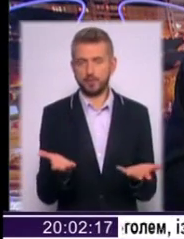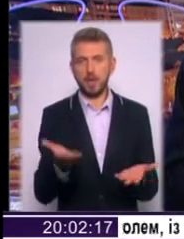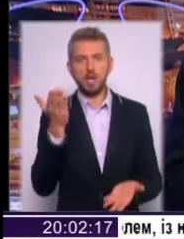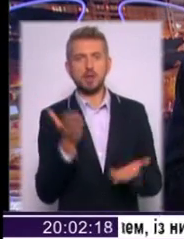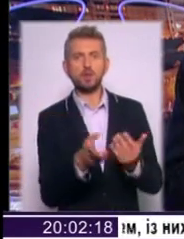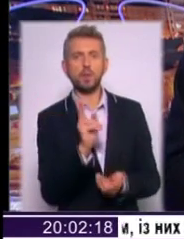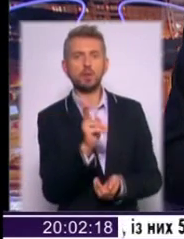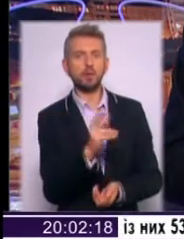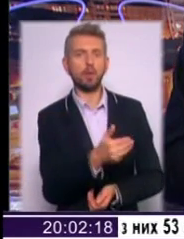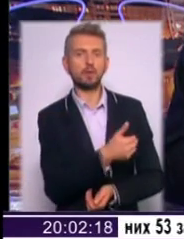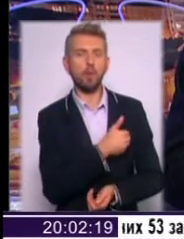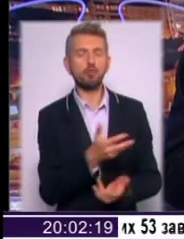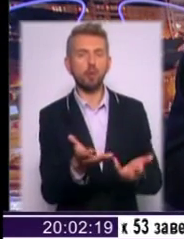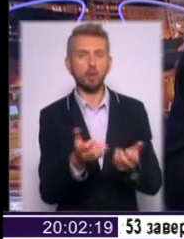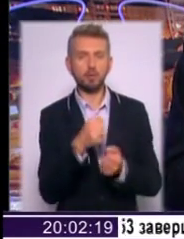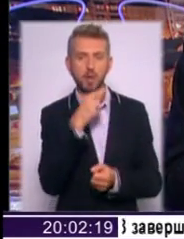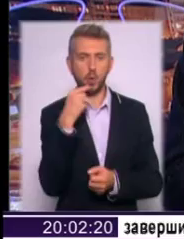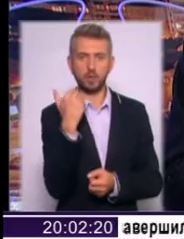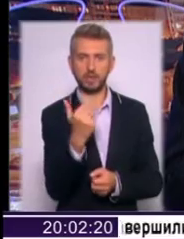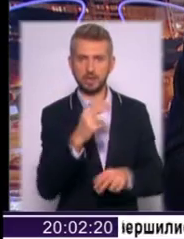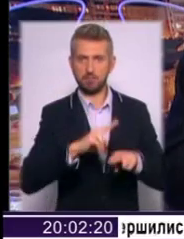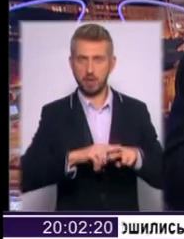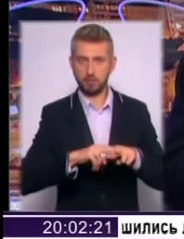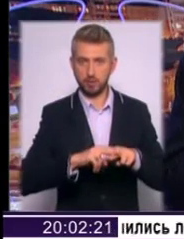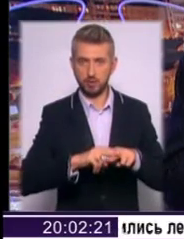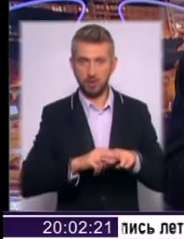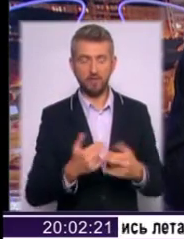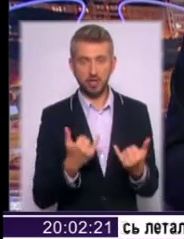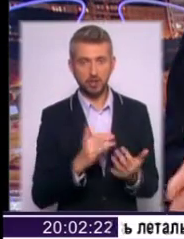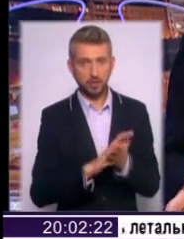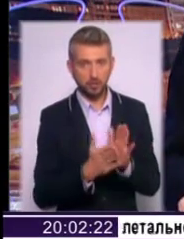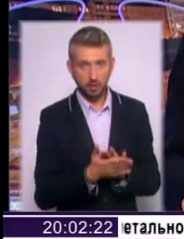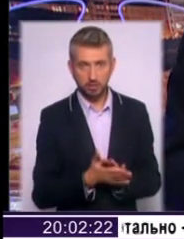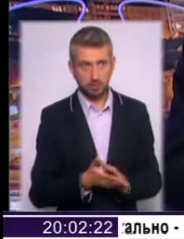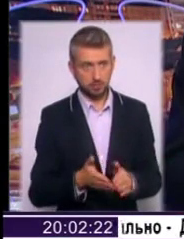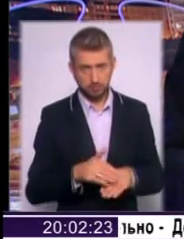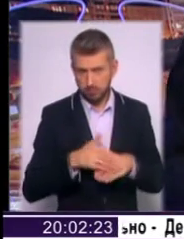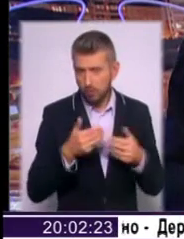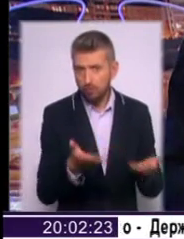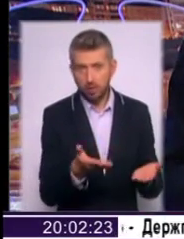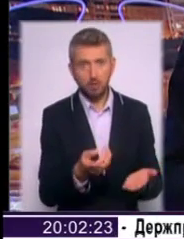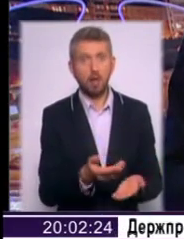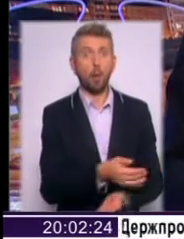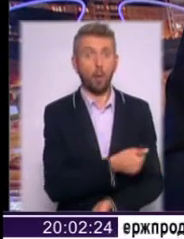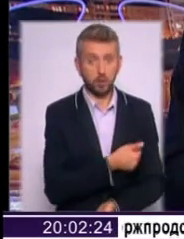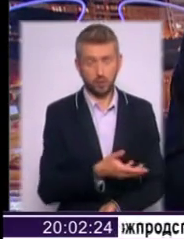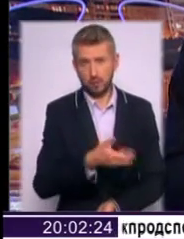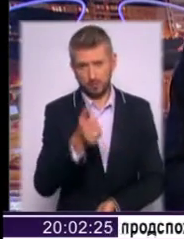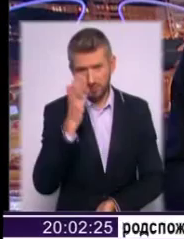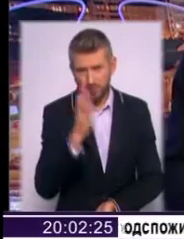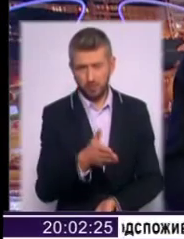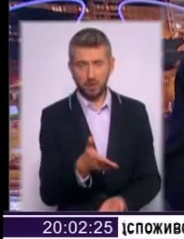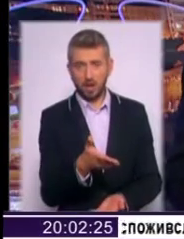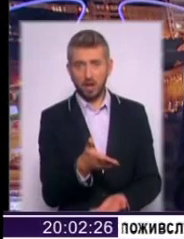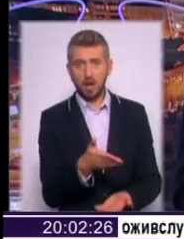якщо хтось хоче отримати російський паспорт, то він його отримує, правда? То він його отримає. І розмова про те, що